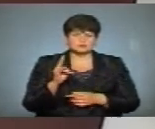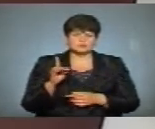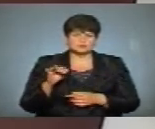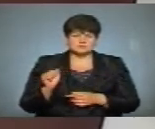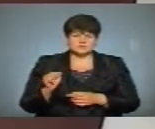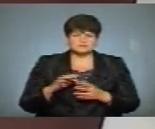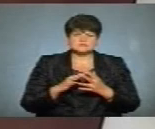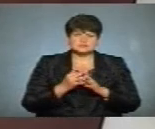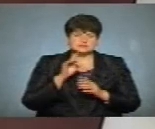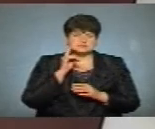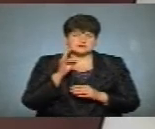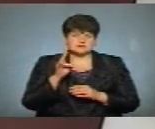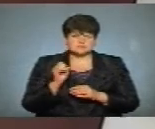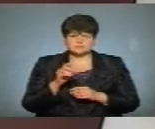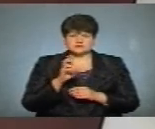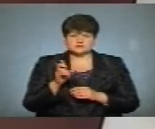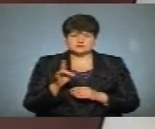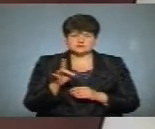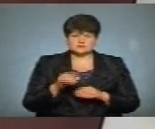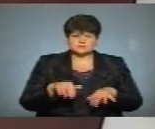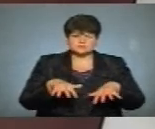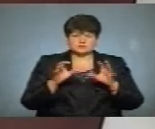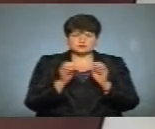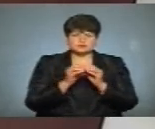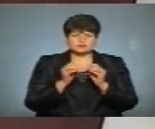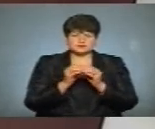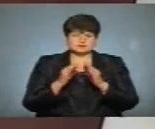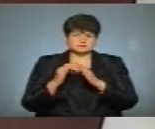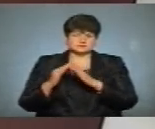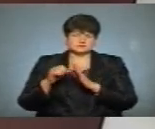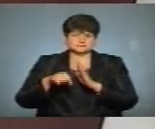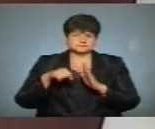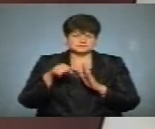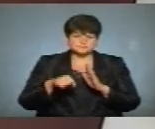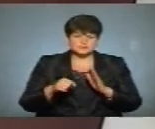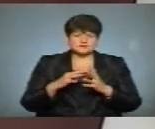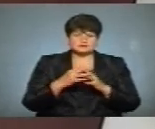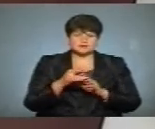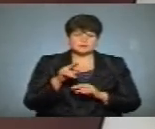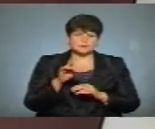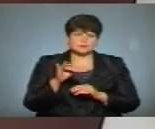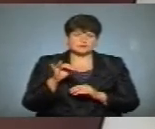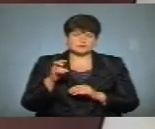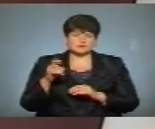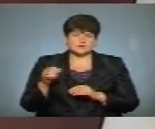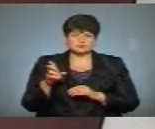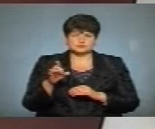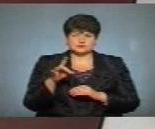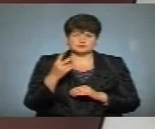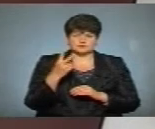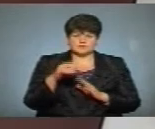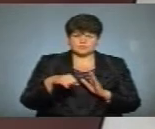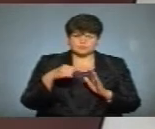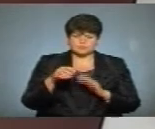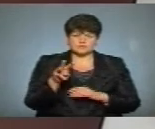словами, в селі Зелене Борщівського району затопило 10 дворів і 10 колодязів. У селі Порохова Бучацького району – 2 колодязі.